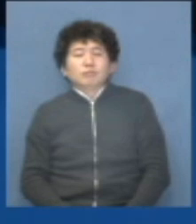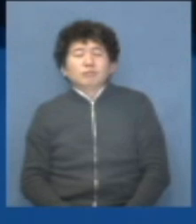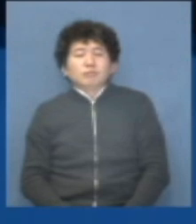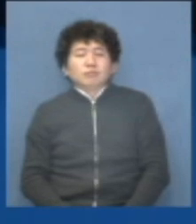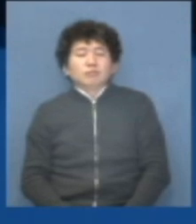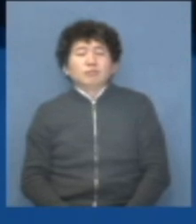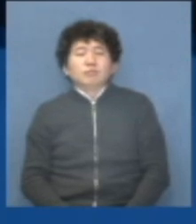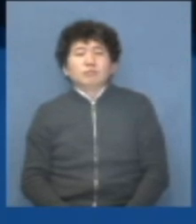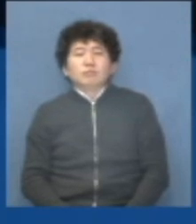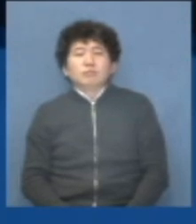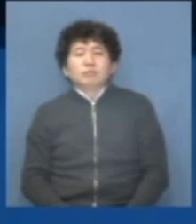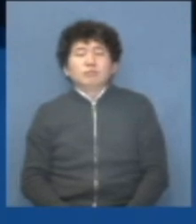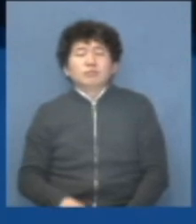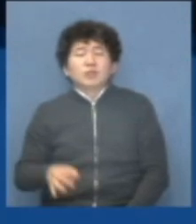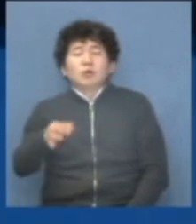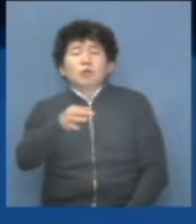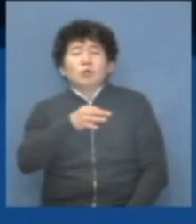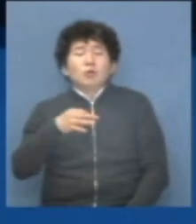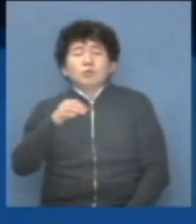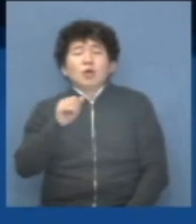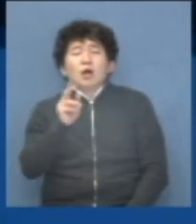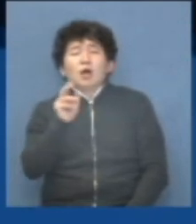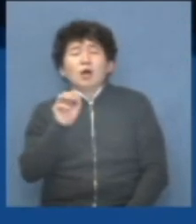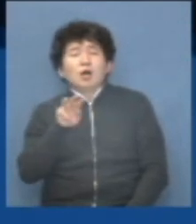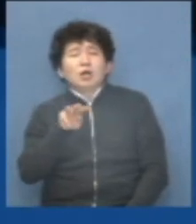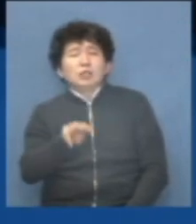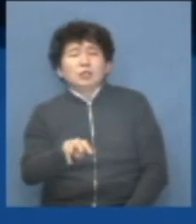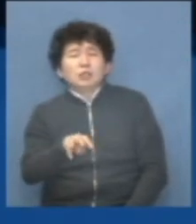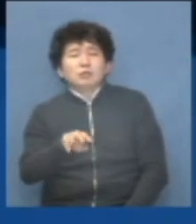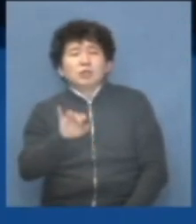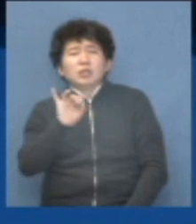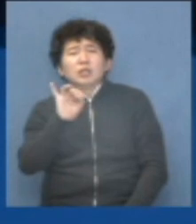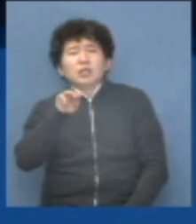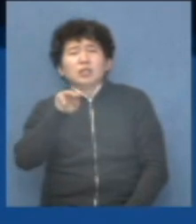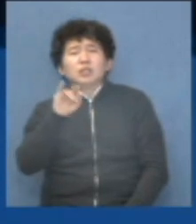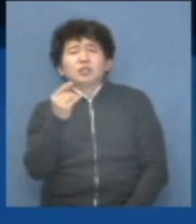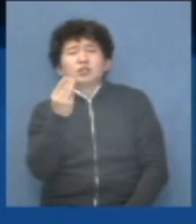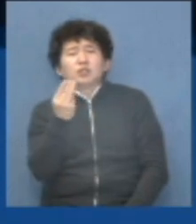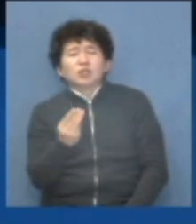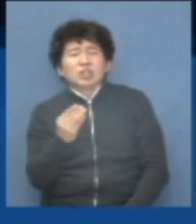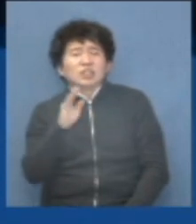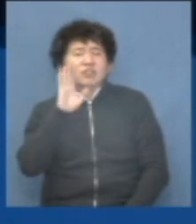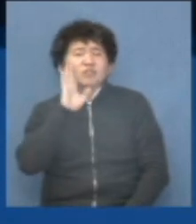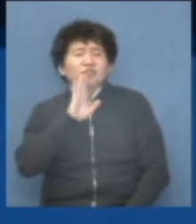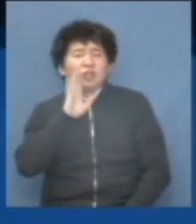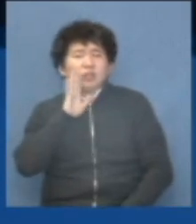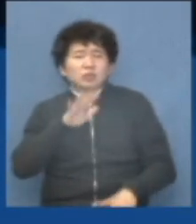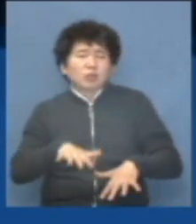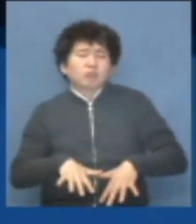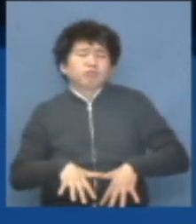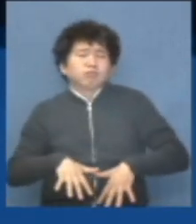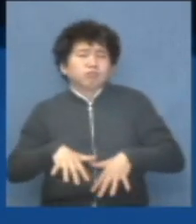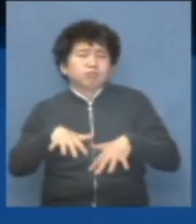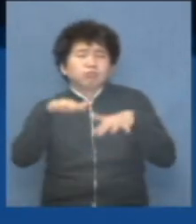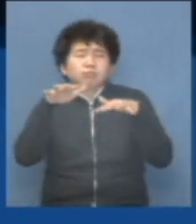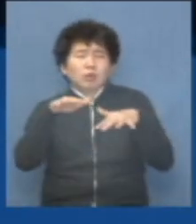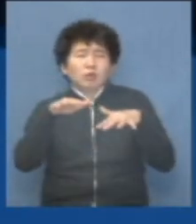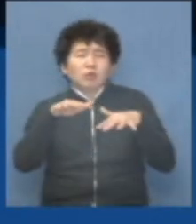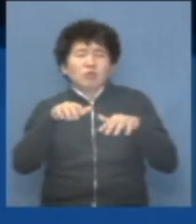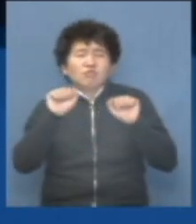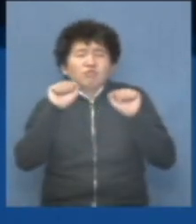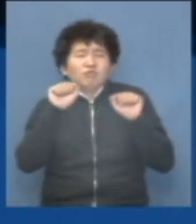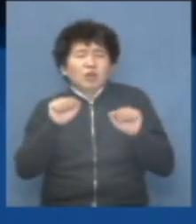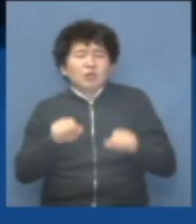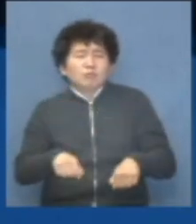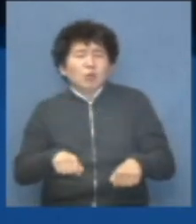Облыс әкімдігі желеде Қытайда бөгет жарылып, ертіс суының күрт көтерілу қаупі бар деген ақпаратқа қатысты ресми жауап